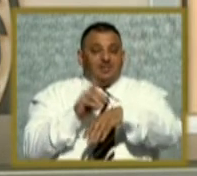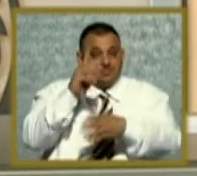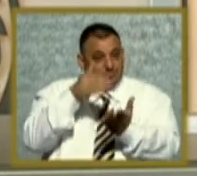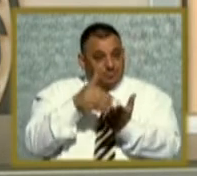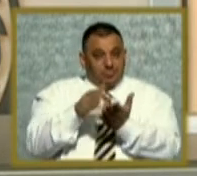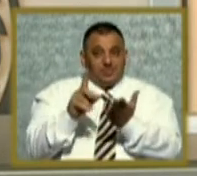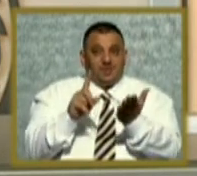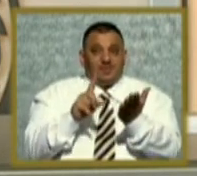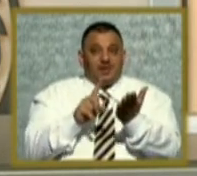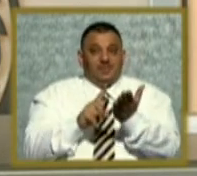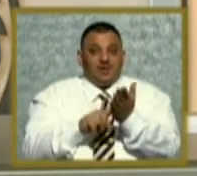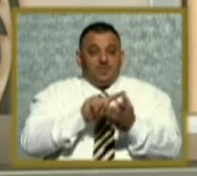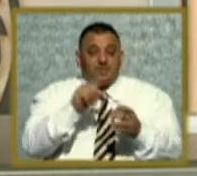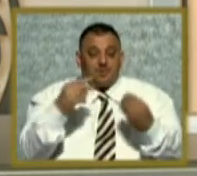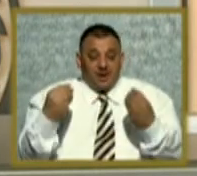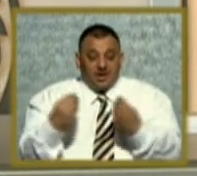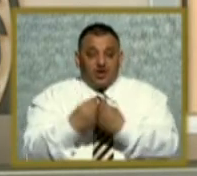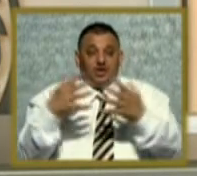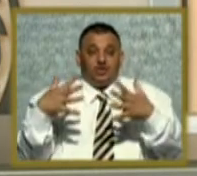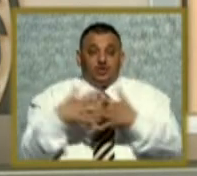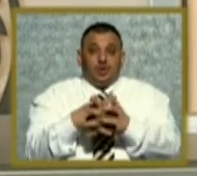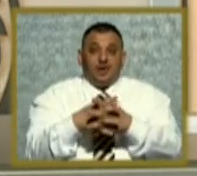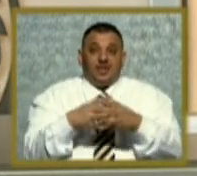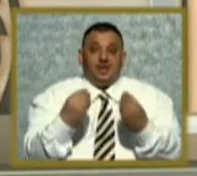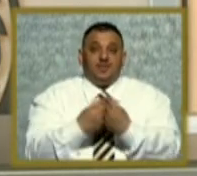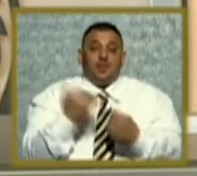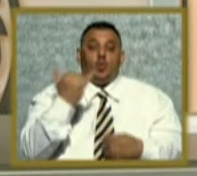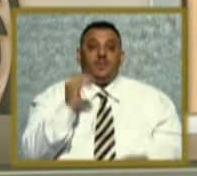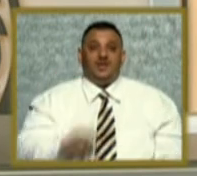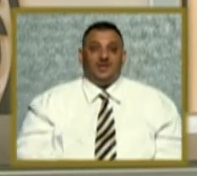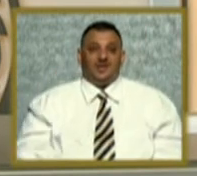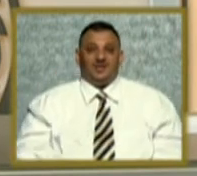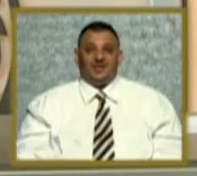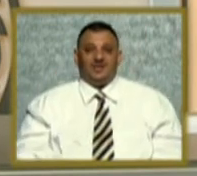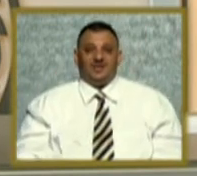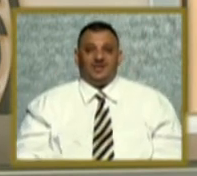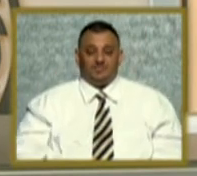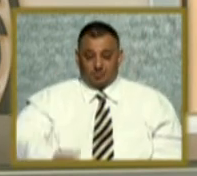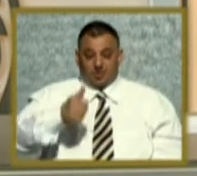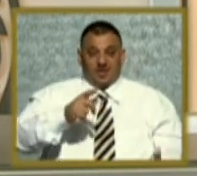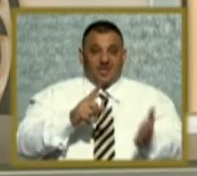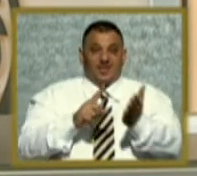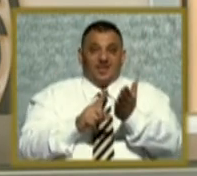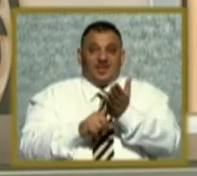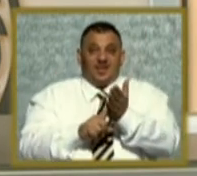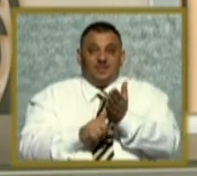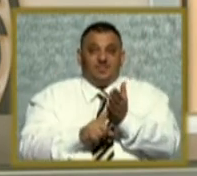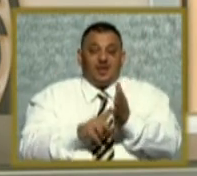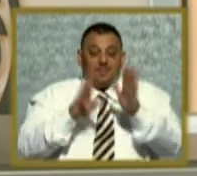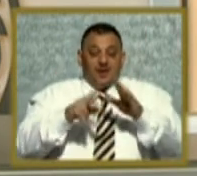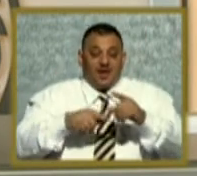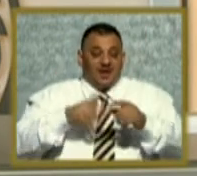في أي عذر كان يجمع بين صلوات مثلا لظرف ما، ها، فإن هذا معذور فيه. أما إذا كان قادرا